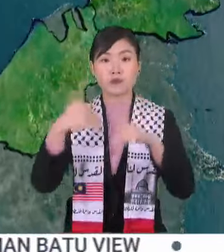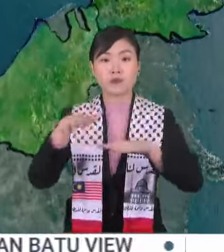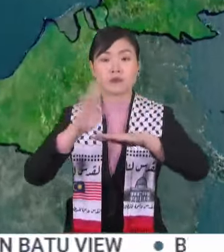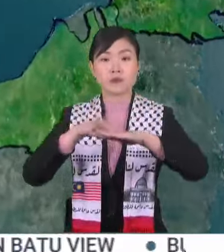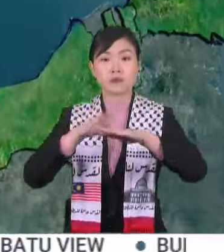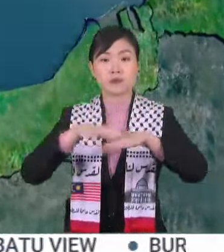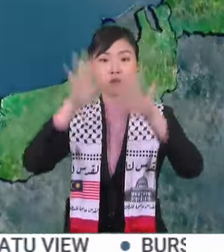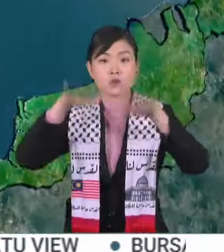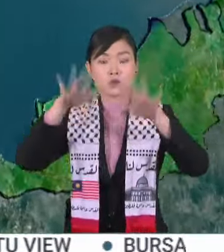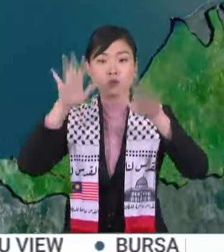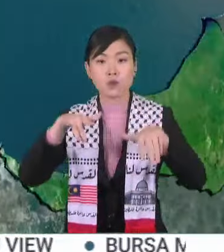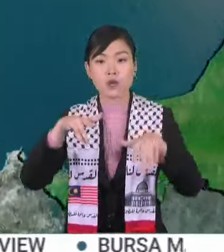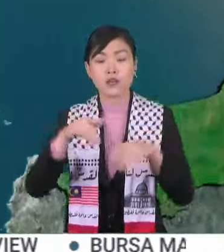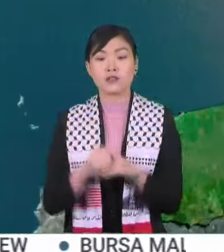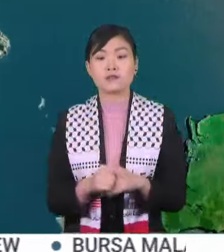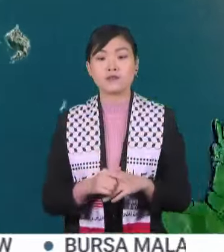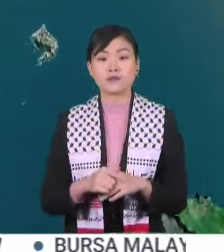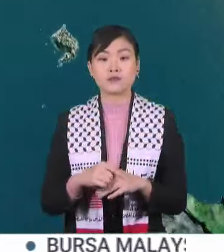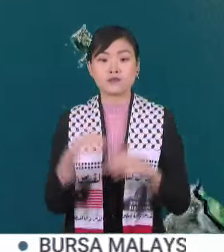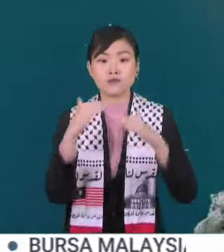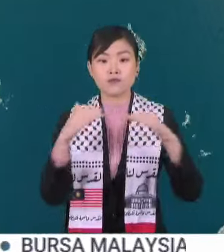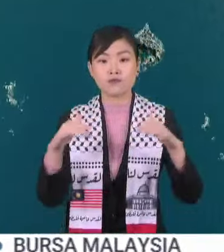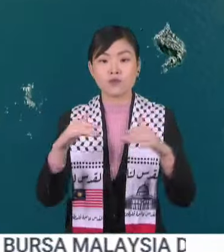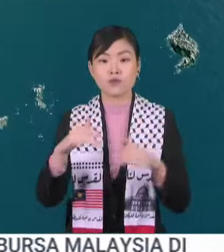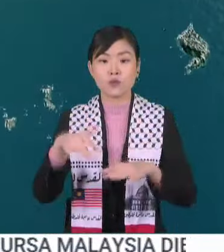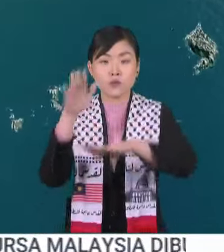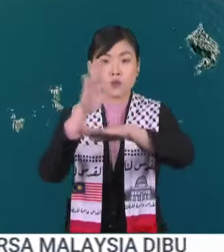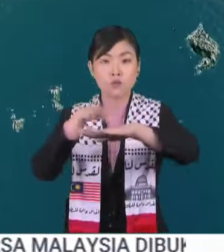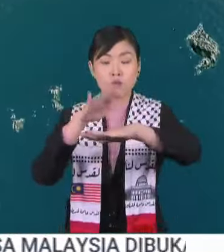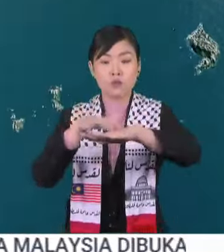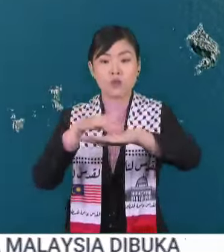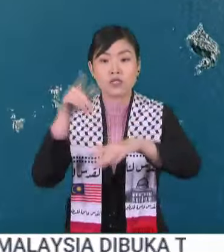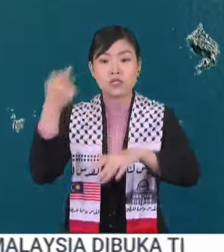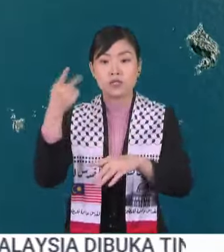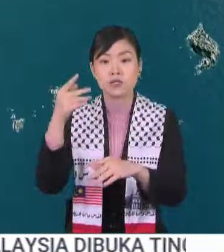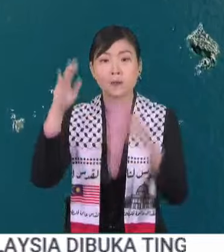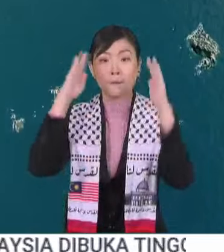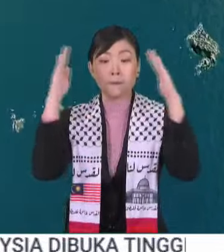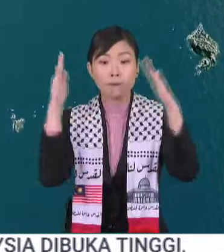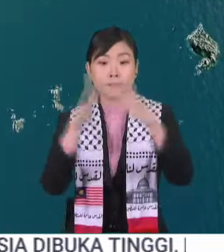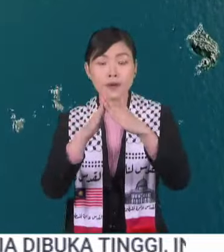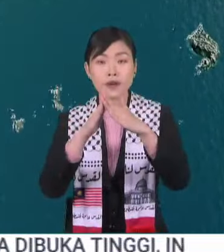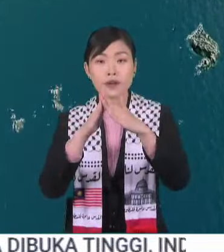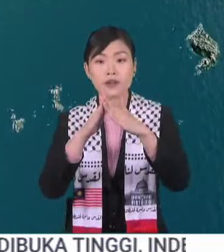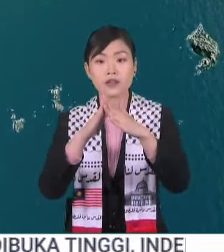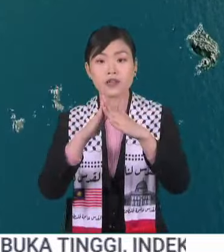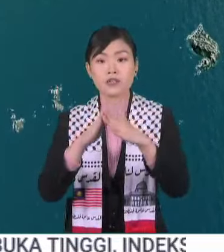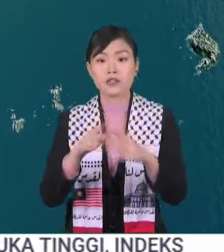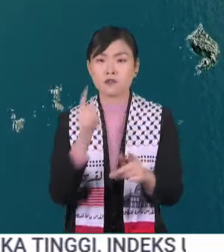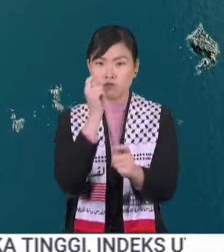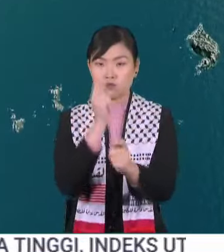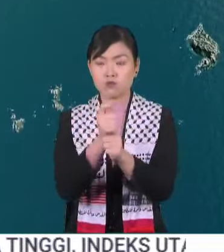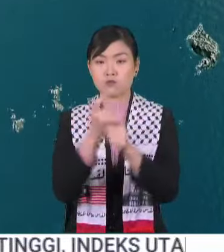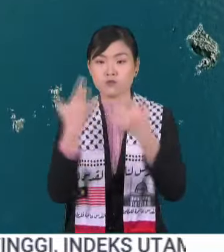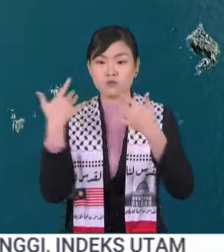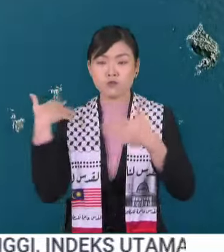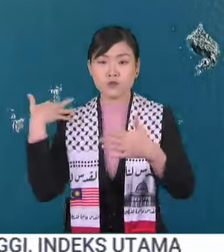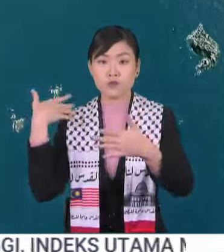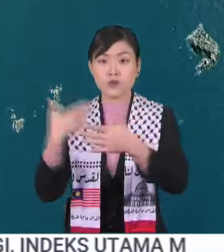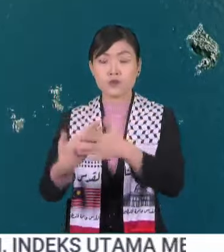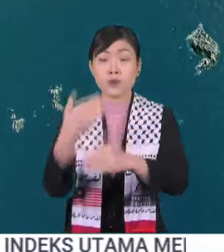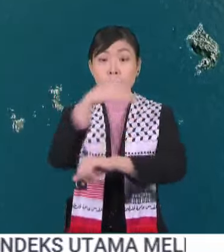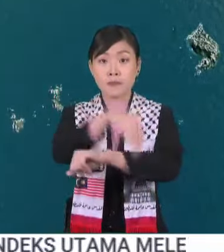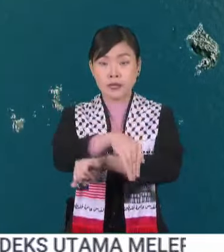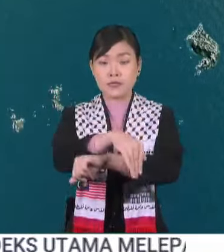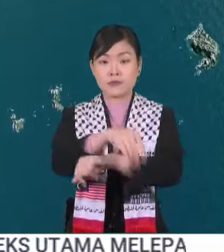lebat berterusan peringkat waspada dan juga peringkat buruk bagi negeri Pahang amaran peringkat waspada dan buruk ini kekal sehingga ke tengah malam